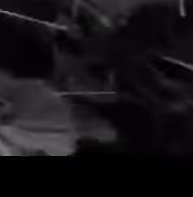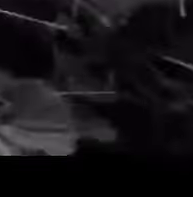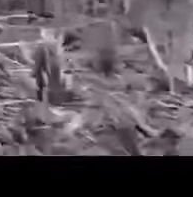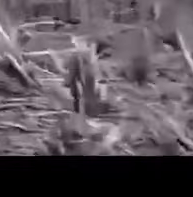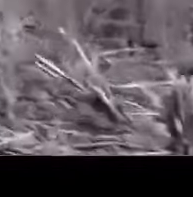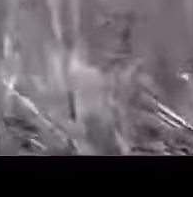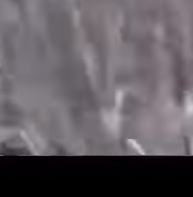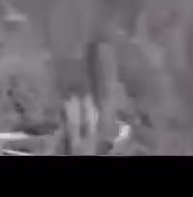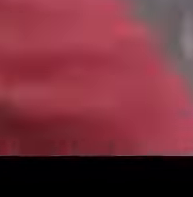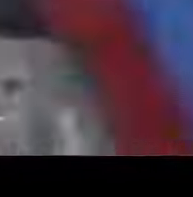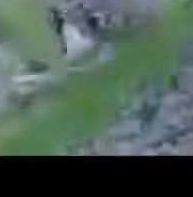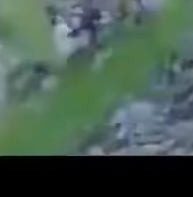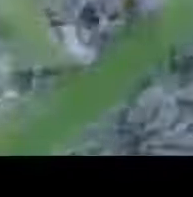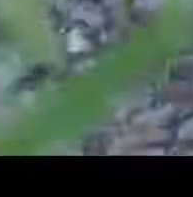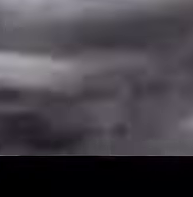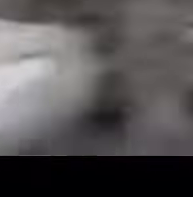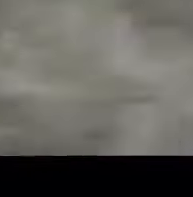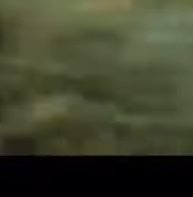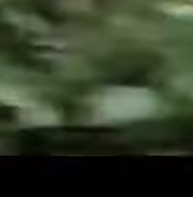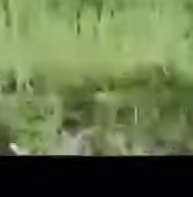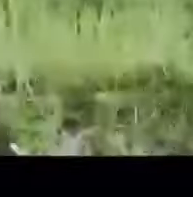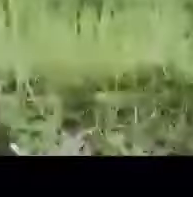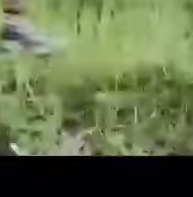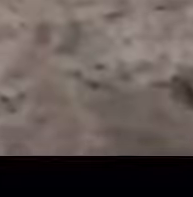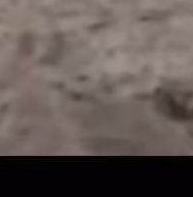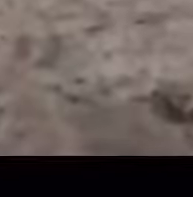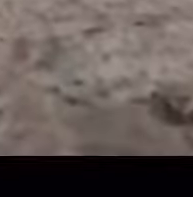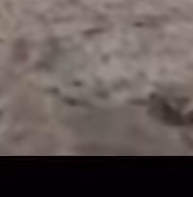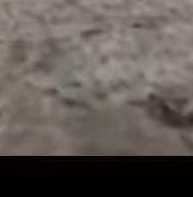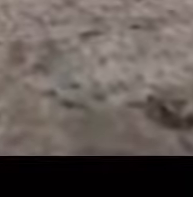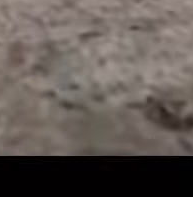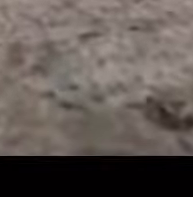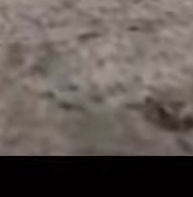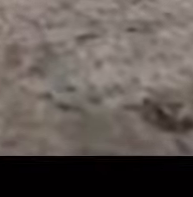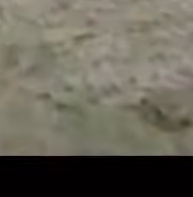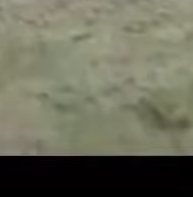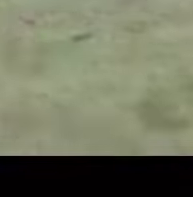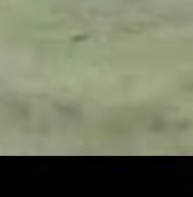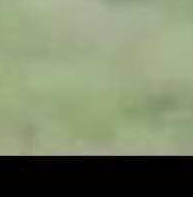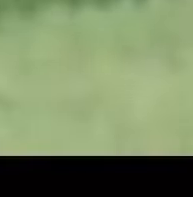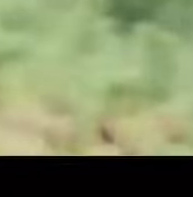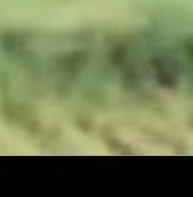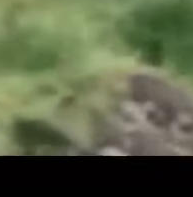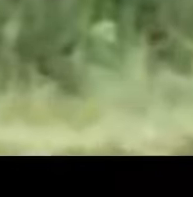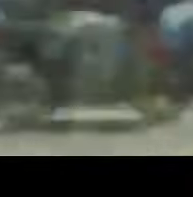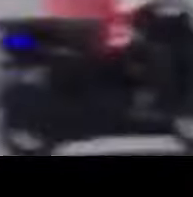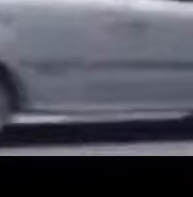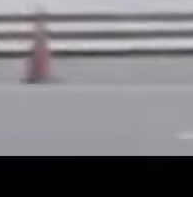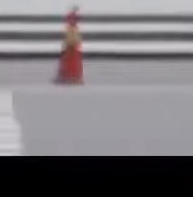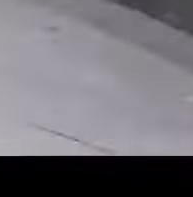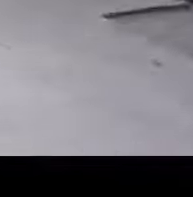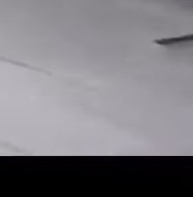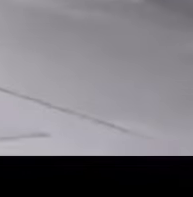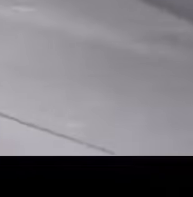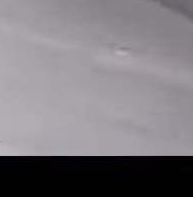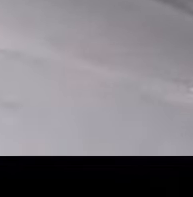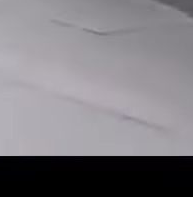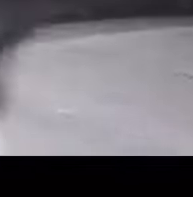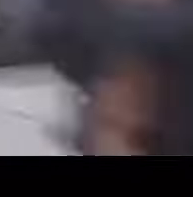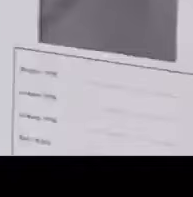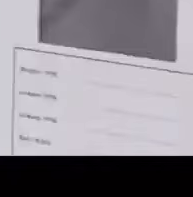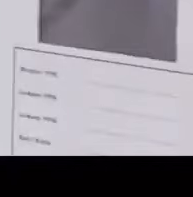Setiap langkah, setiap hari yang kita lalui adalah cerita besar kita. Di sana ada tantangan besar yang harus kita